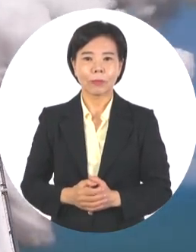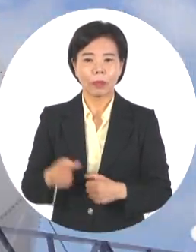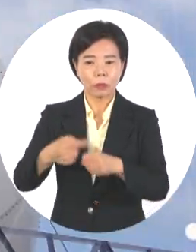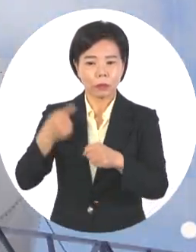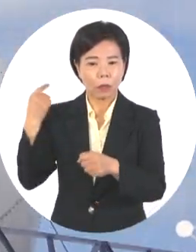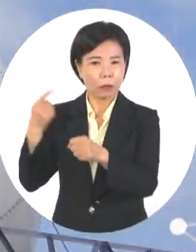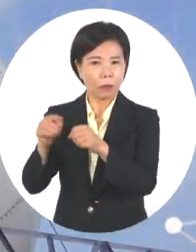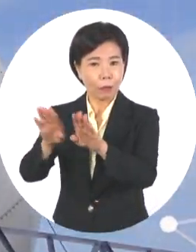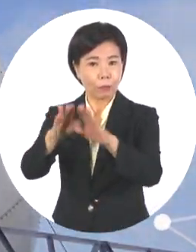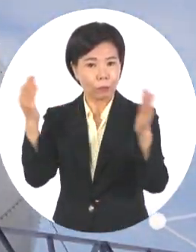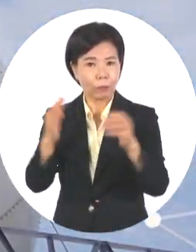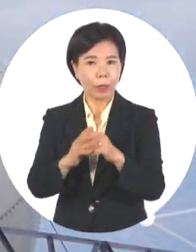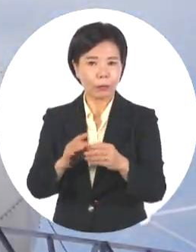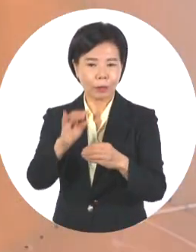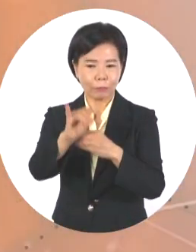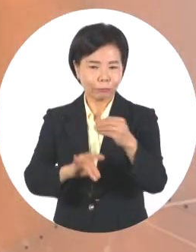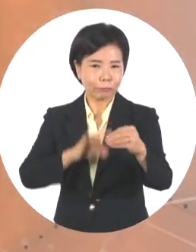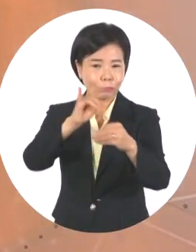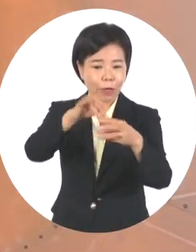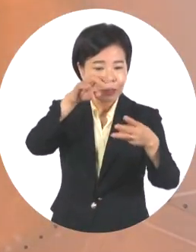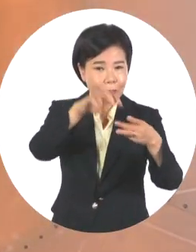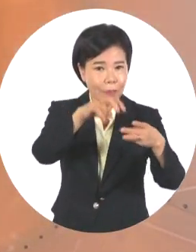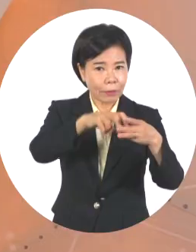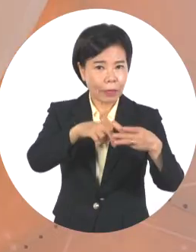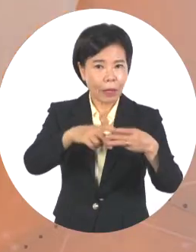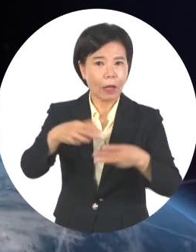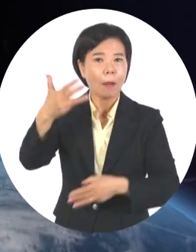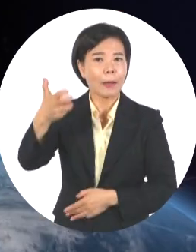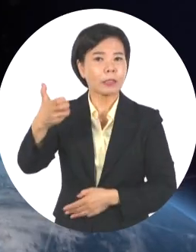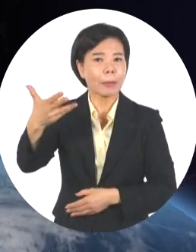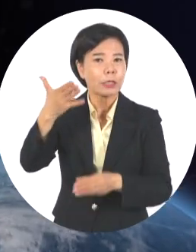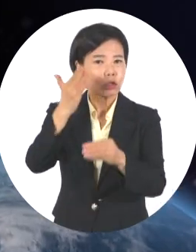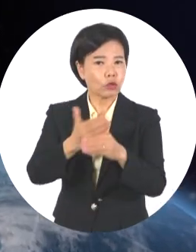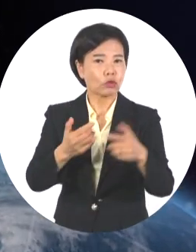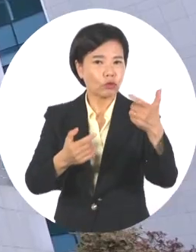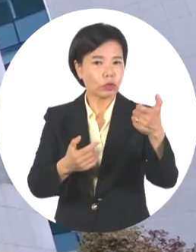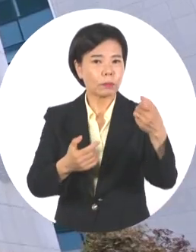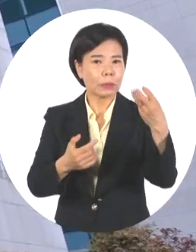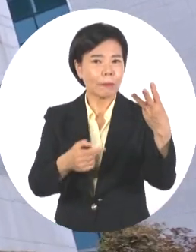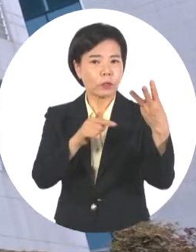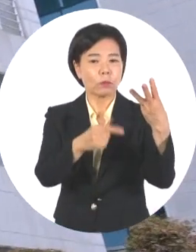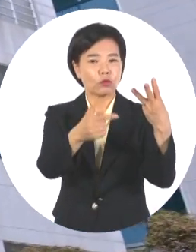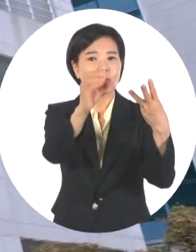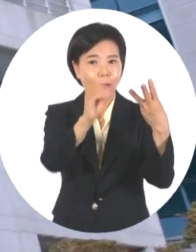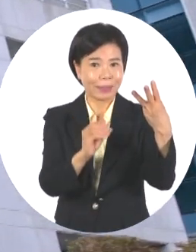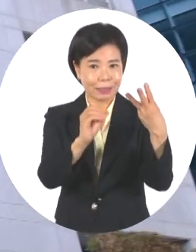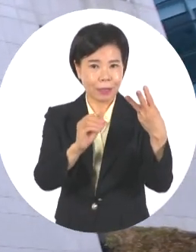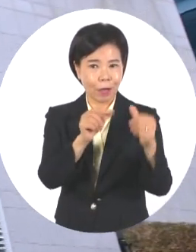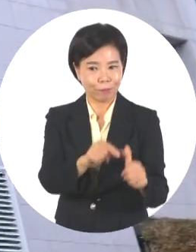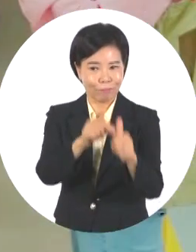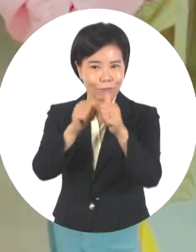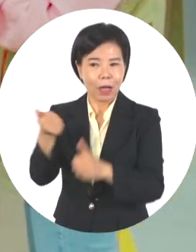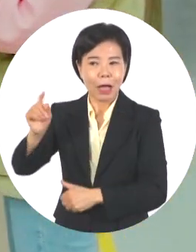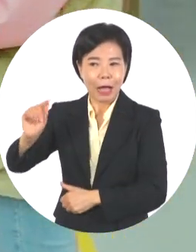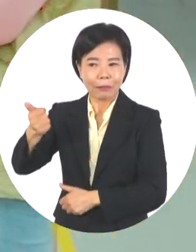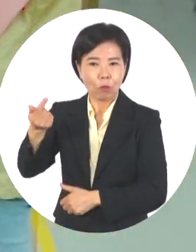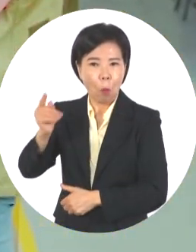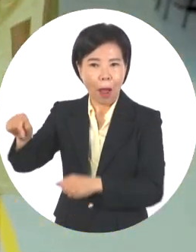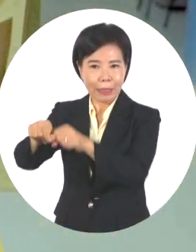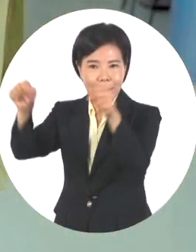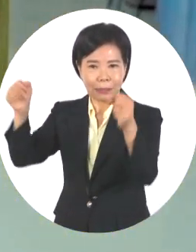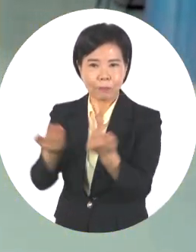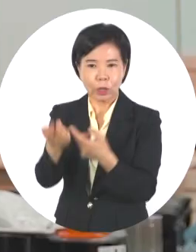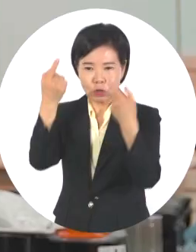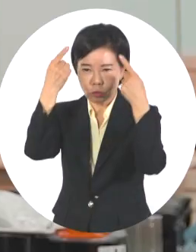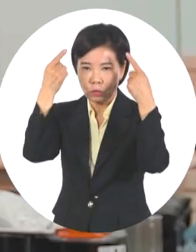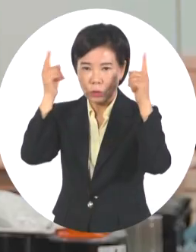지난해 개소한 국가위성운영센터는 88명 중 63.6%를, 한화시스템은 제주대